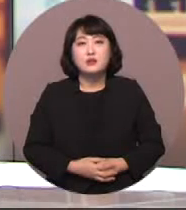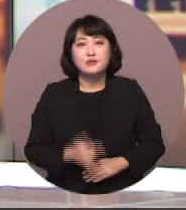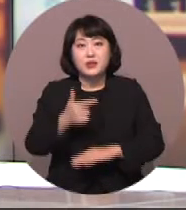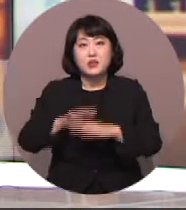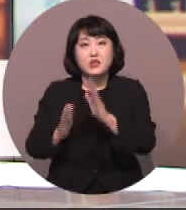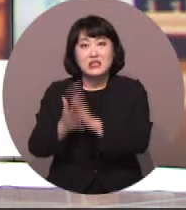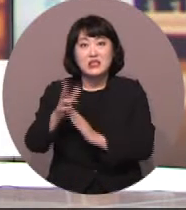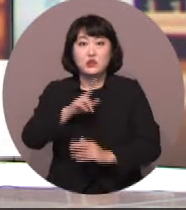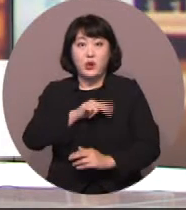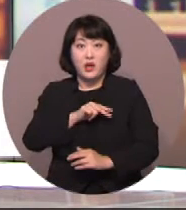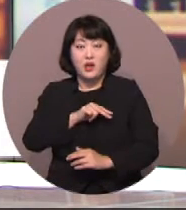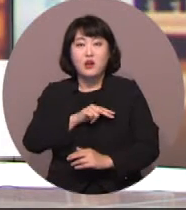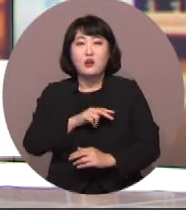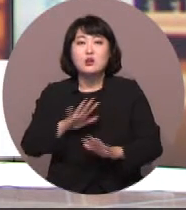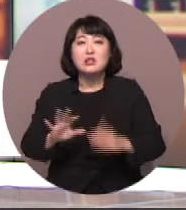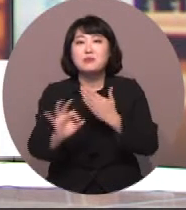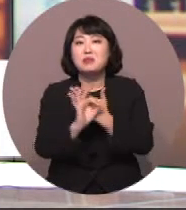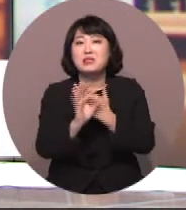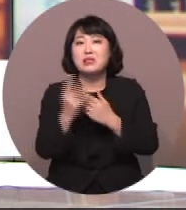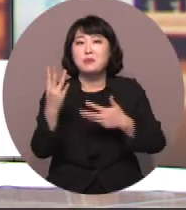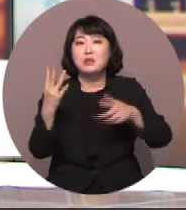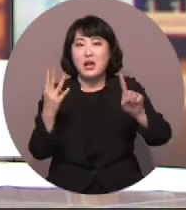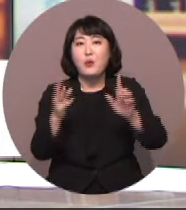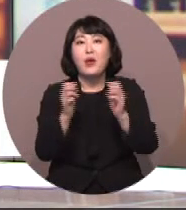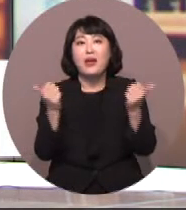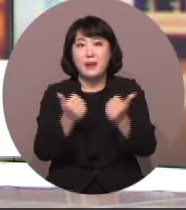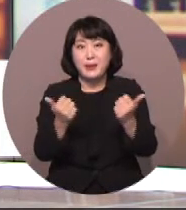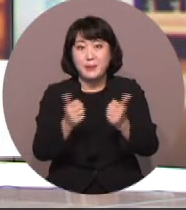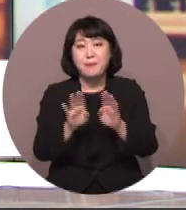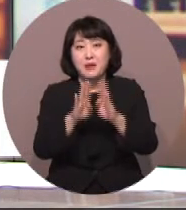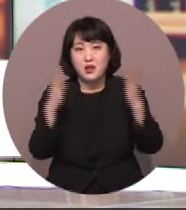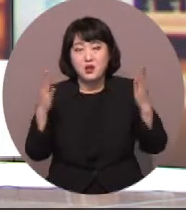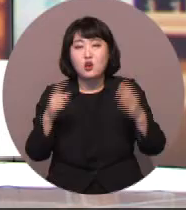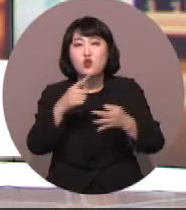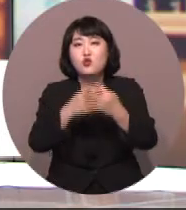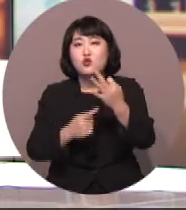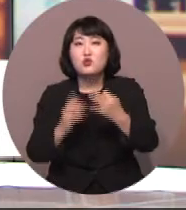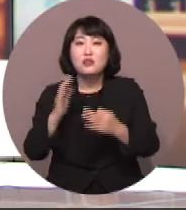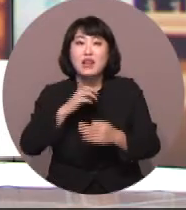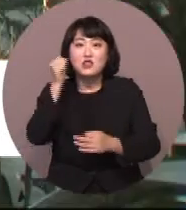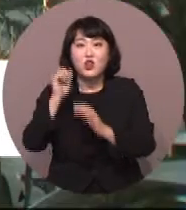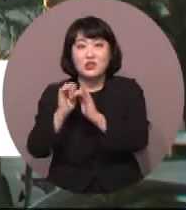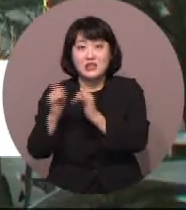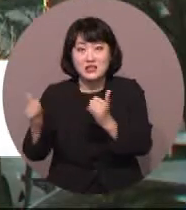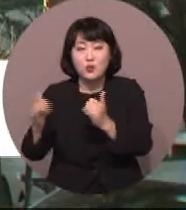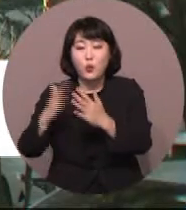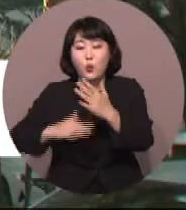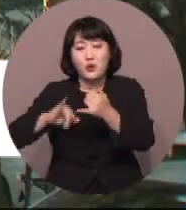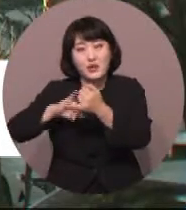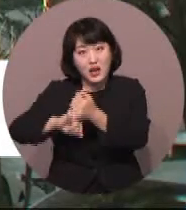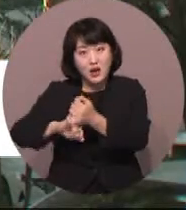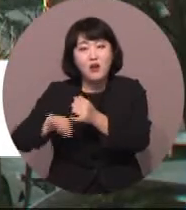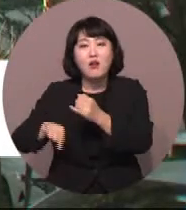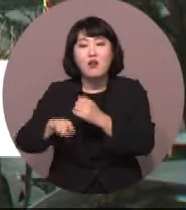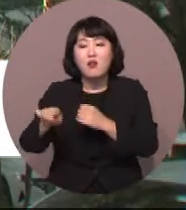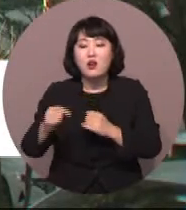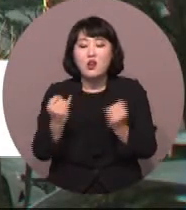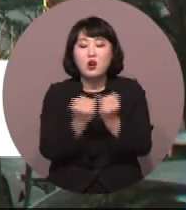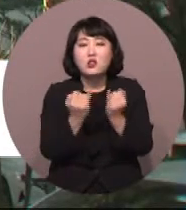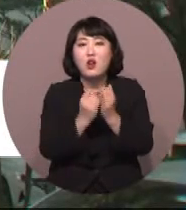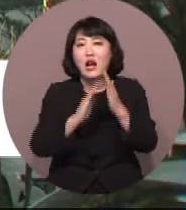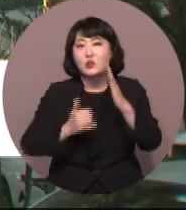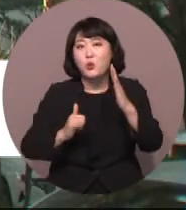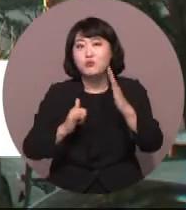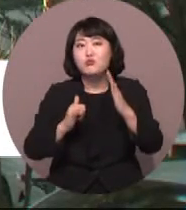대전 실패가 오늘 임시회 3차 본회의를 열고 윤석열 대통령 당선인의 공약과 관련해 여성가족부 존치